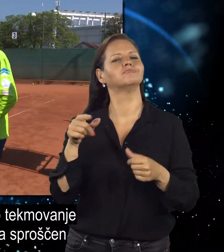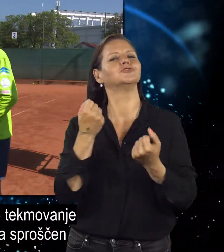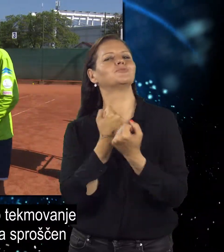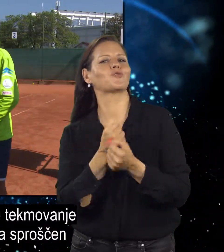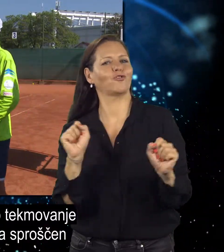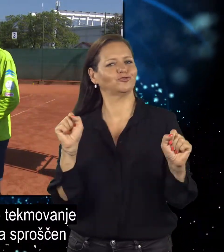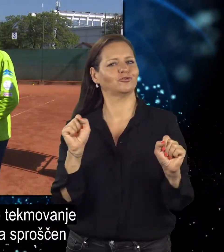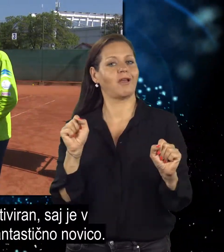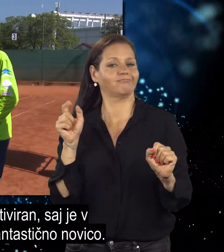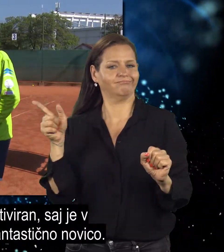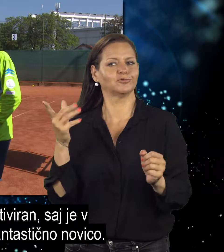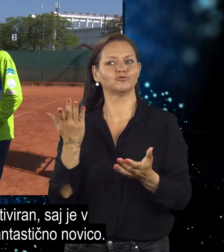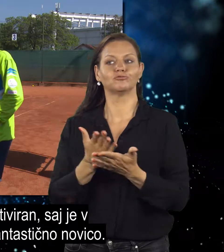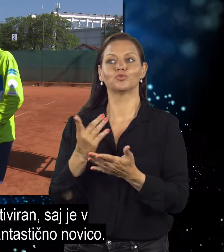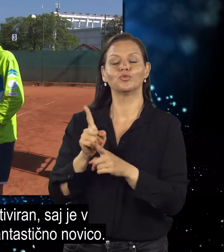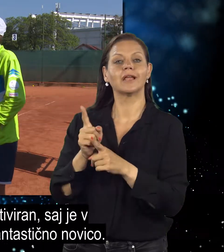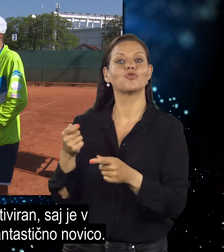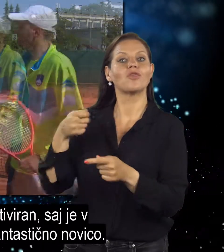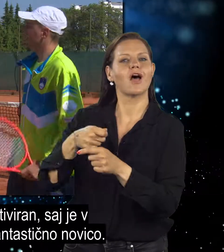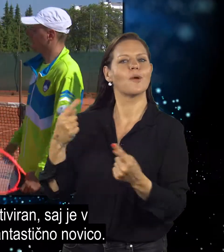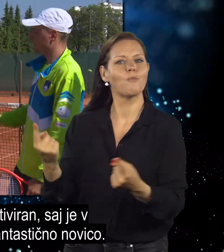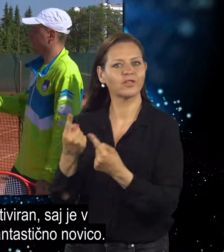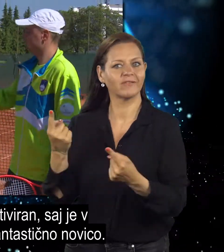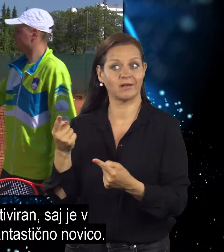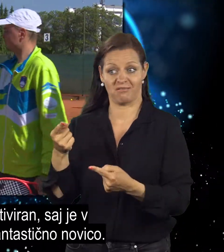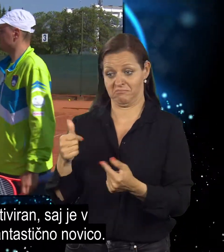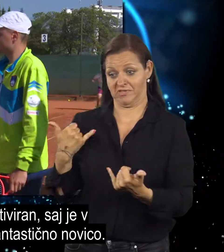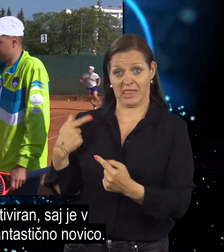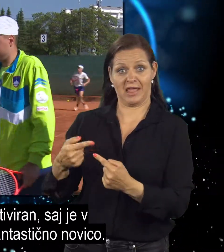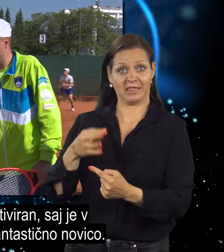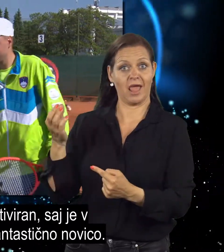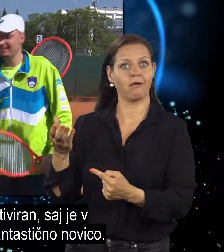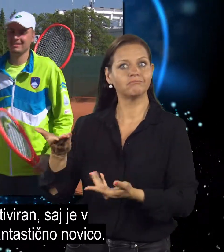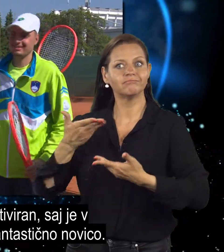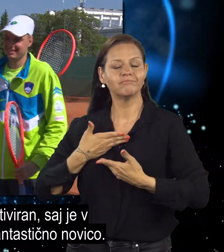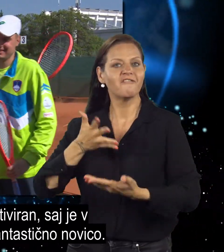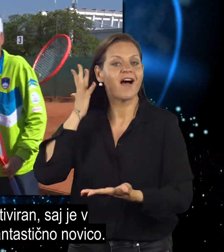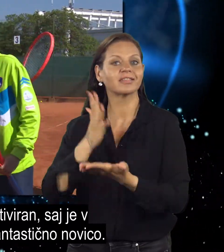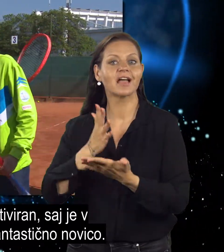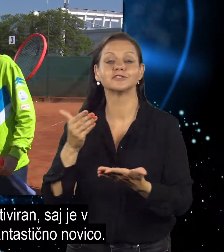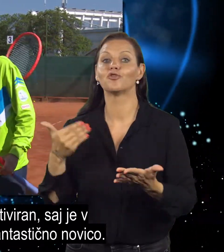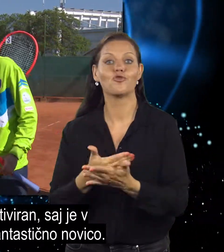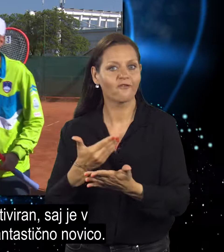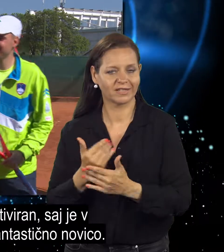odhaja sproščen in dodatno motiviran, saj je v teh dneh prejel fantastično novico.